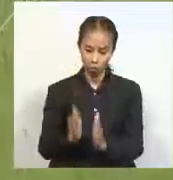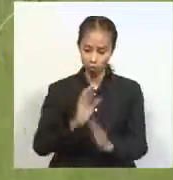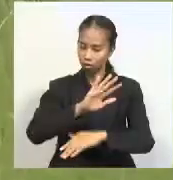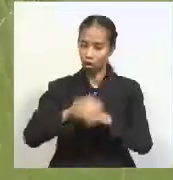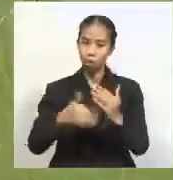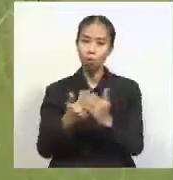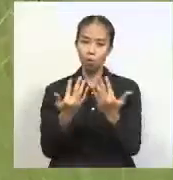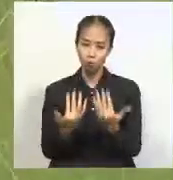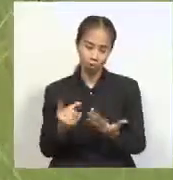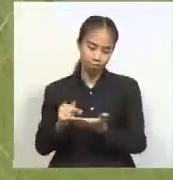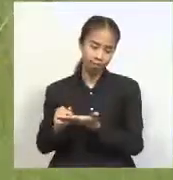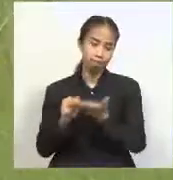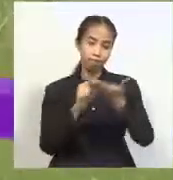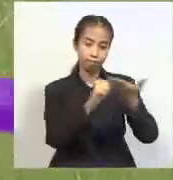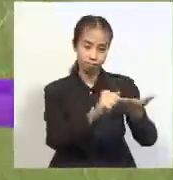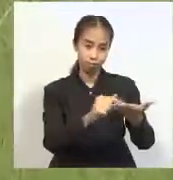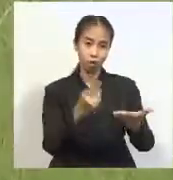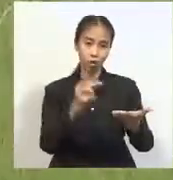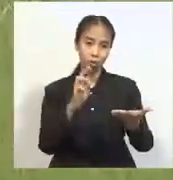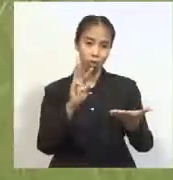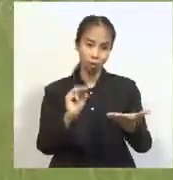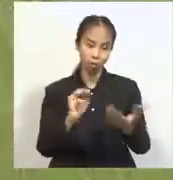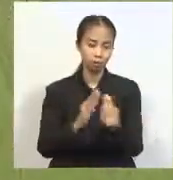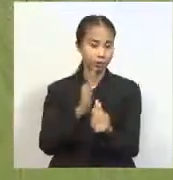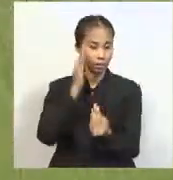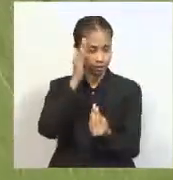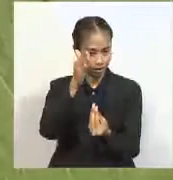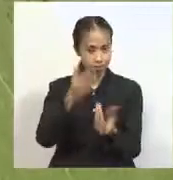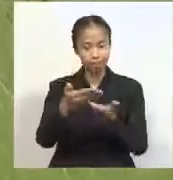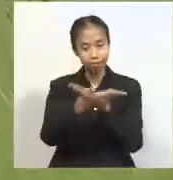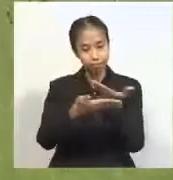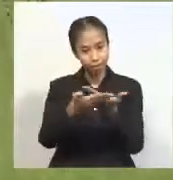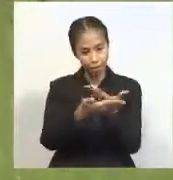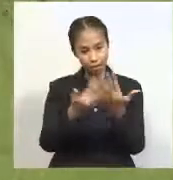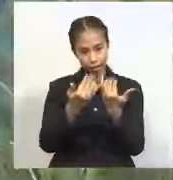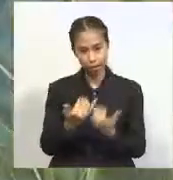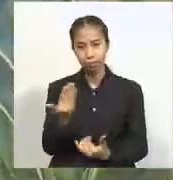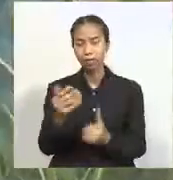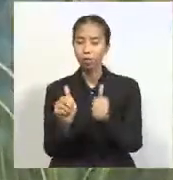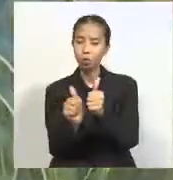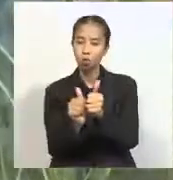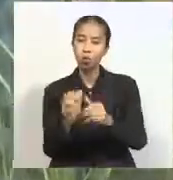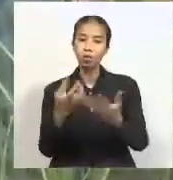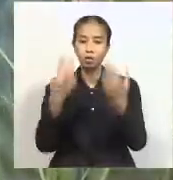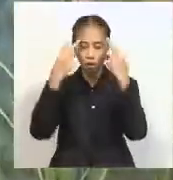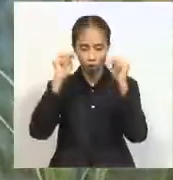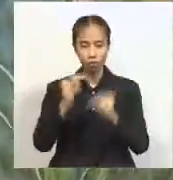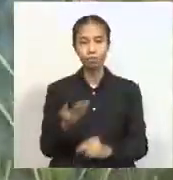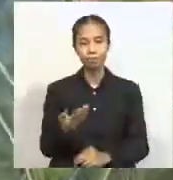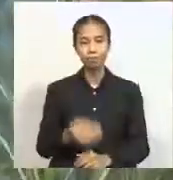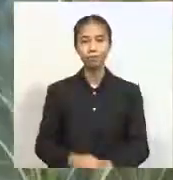ตรียมเสนอที่ประชุมคณะรัฐมนตรีพิจารณาได้ในสัปดาห์หน้าฟังประเด็นนี้เพิ่มเติมจากรองนายกรัฐมนตรีกัน